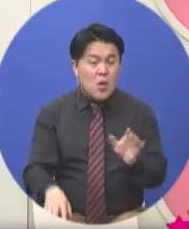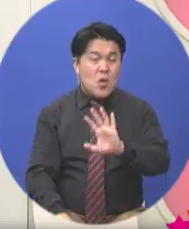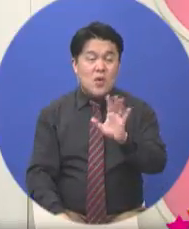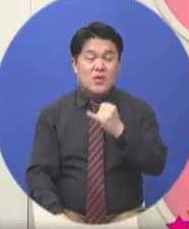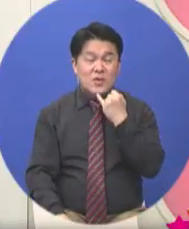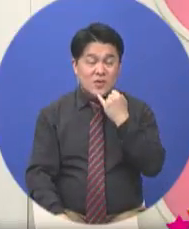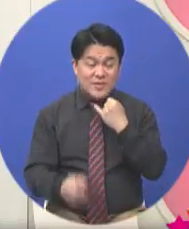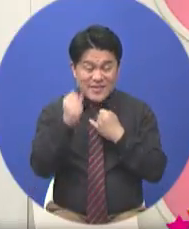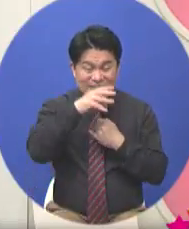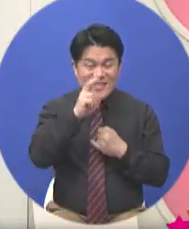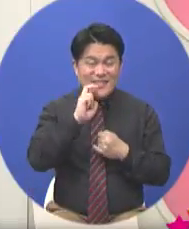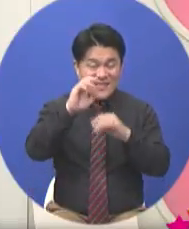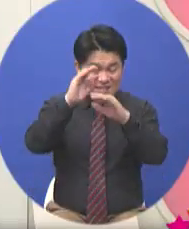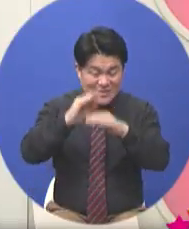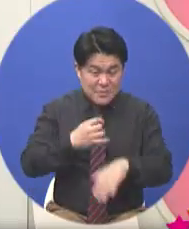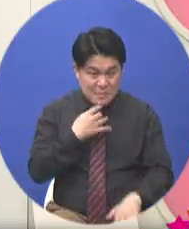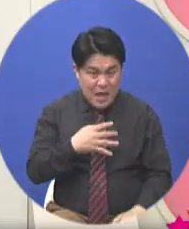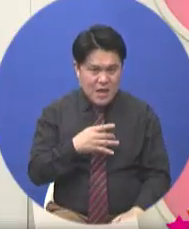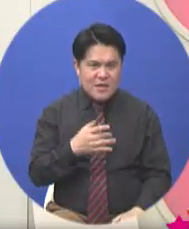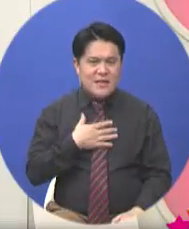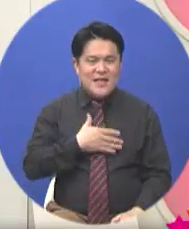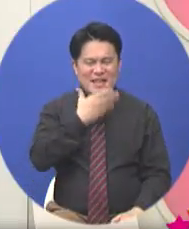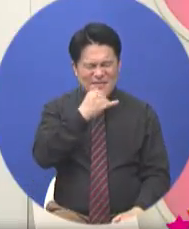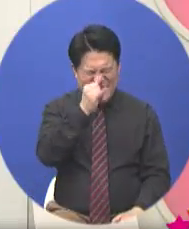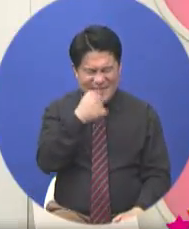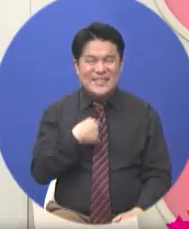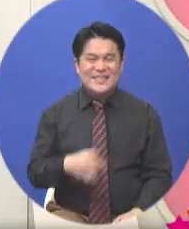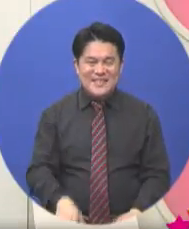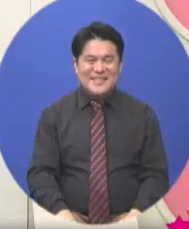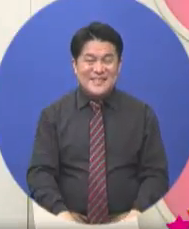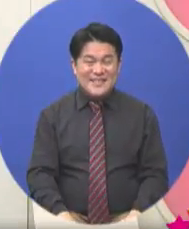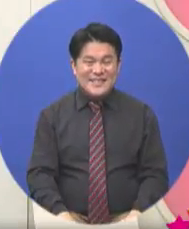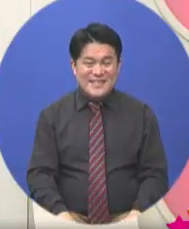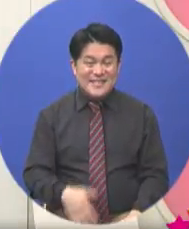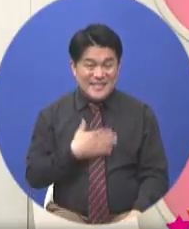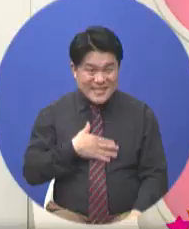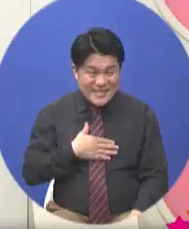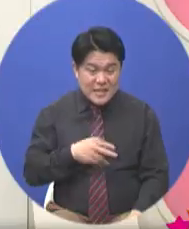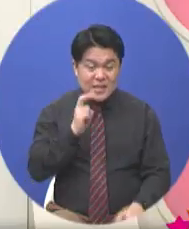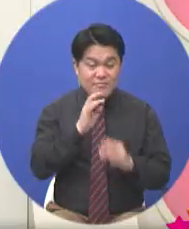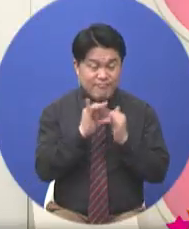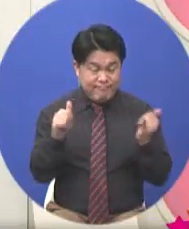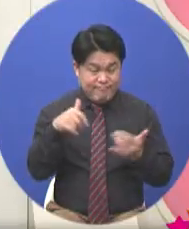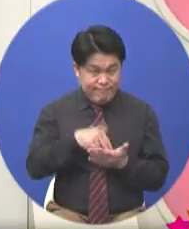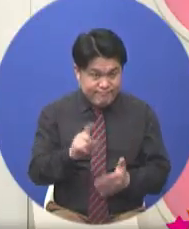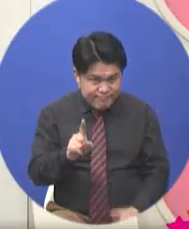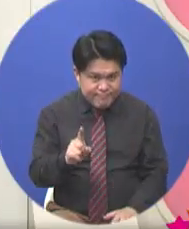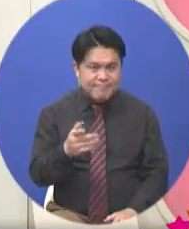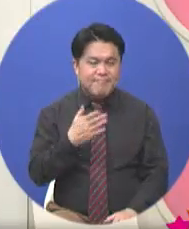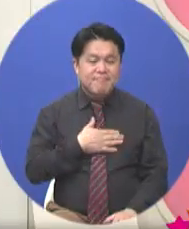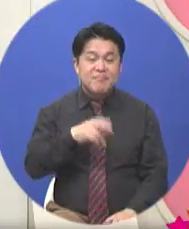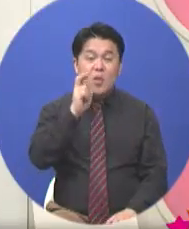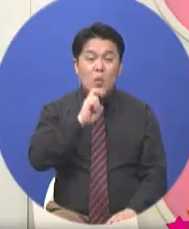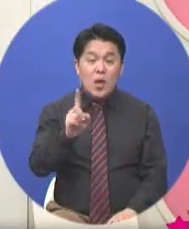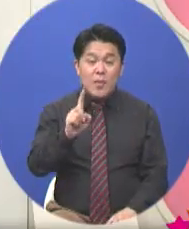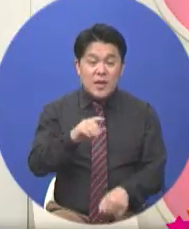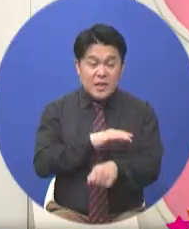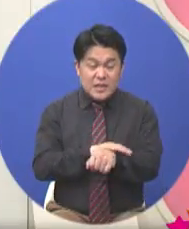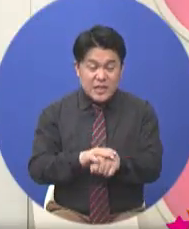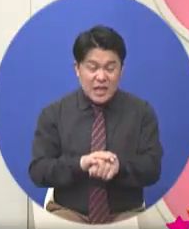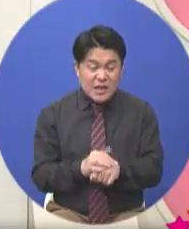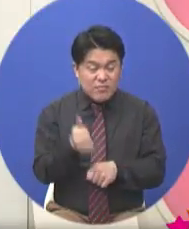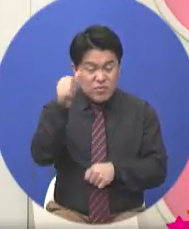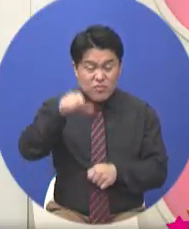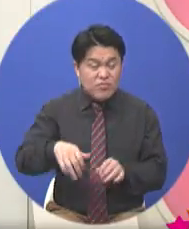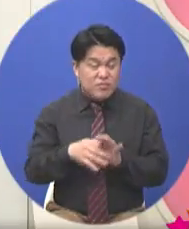가사만 불러주셔도 얼마나 행복한지 몰라요. 가수는 말이죠. 예. 자기 노래를 잘 부르든